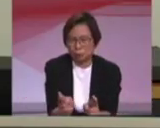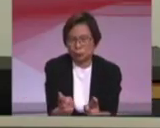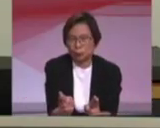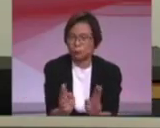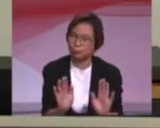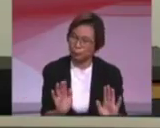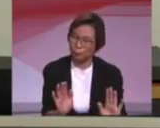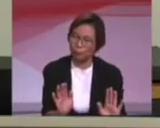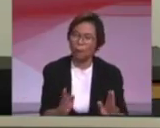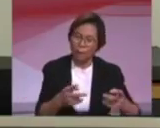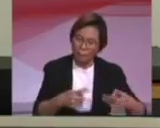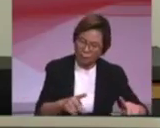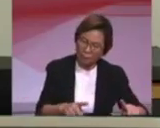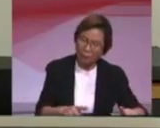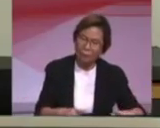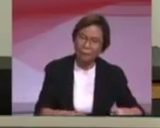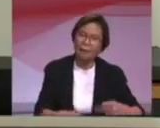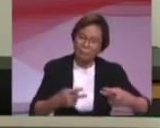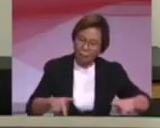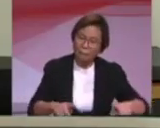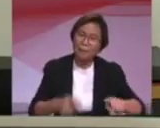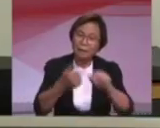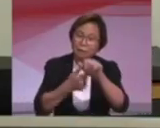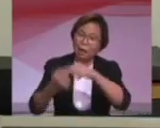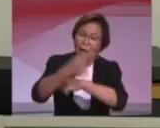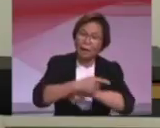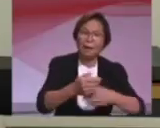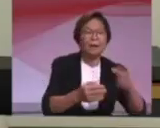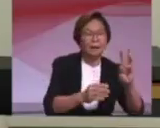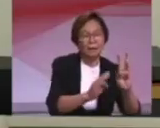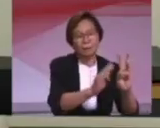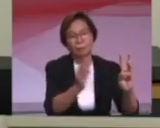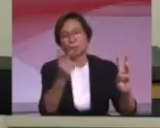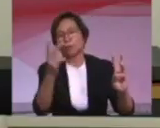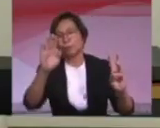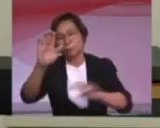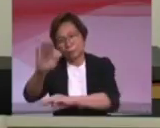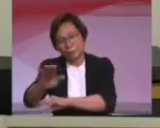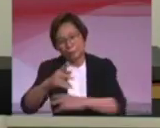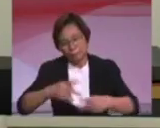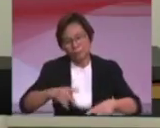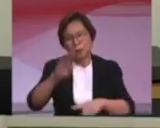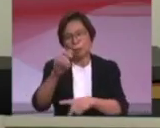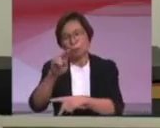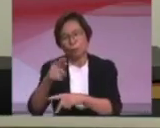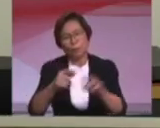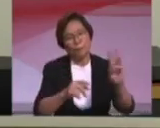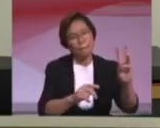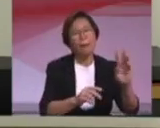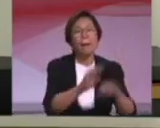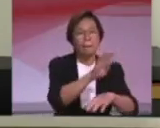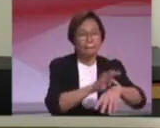Seperti pasar harian dibuka daripada 6 pagi hingga 2 petang. Pasar Borong 4 pagi hingga 2